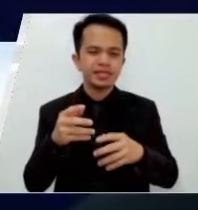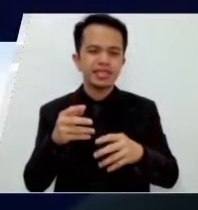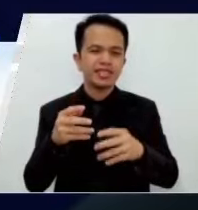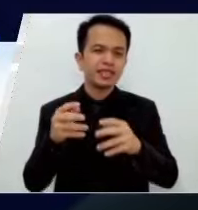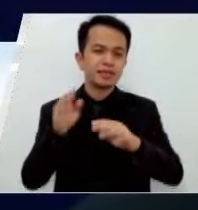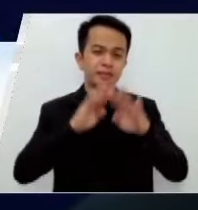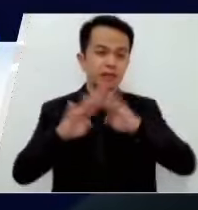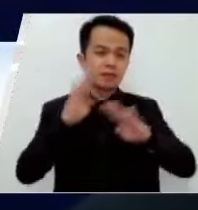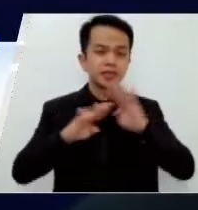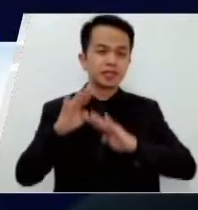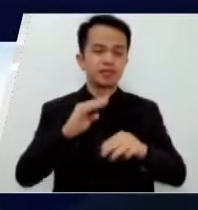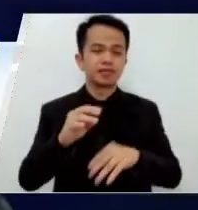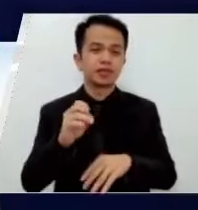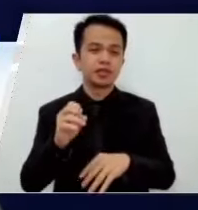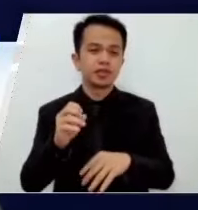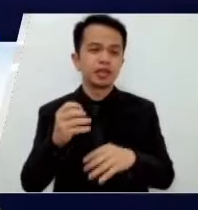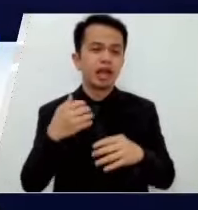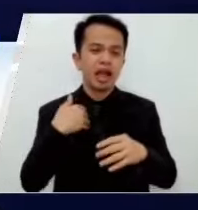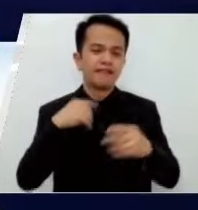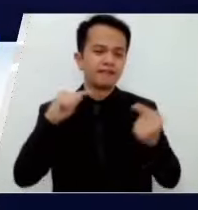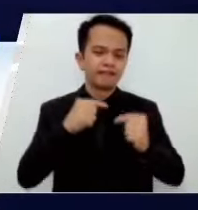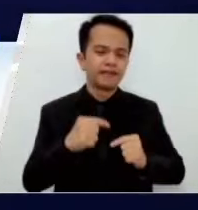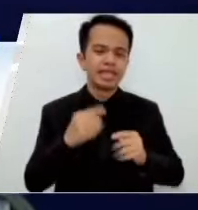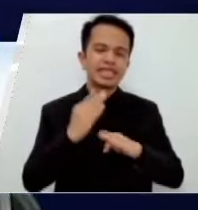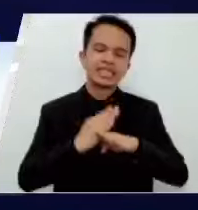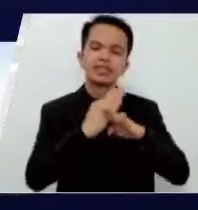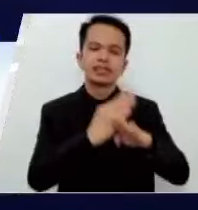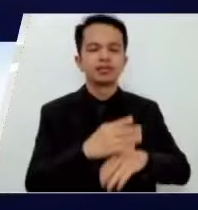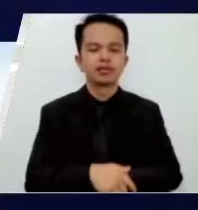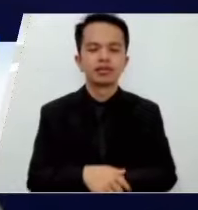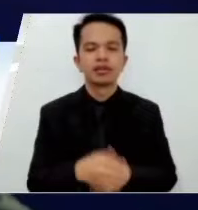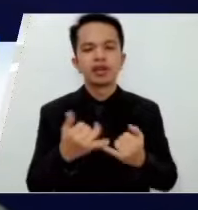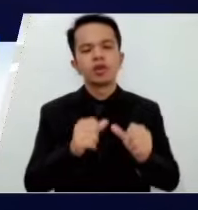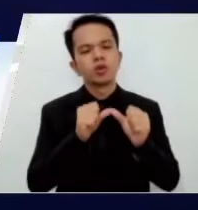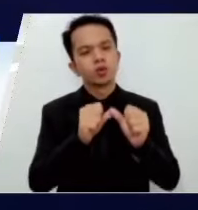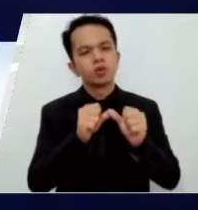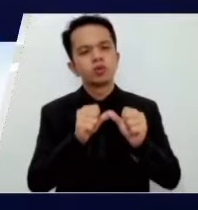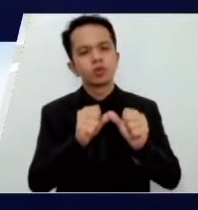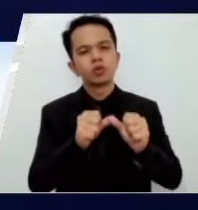merong nasusugatan. Tuloy-tuloy po yung presence